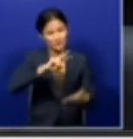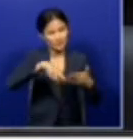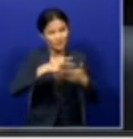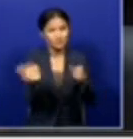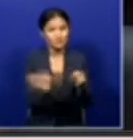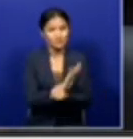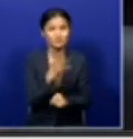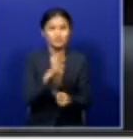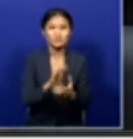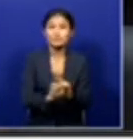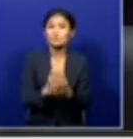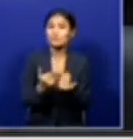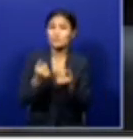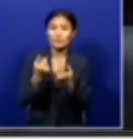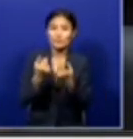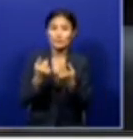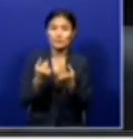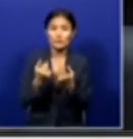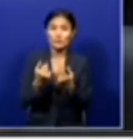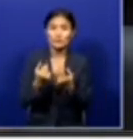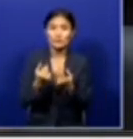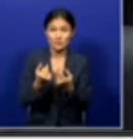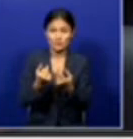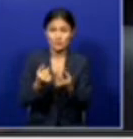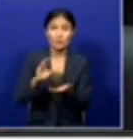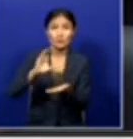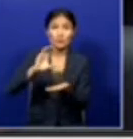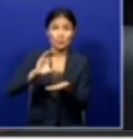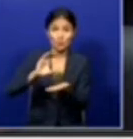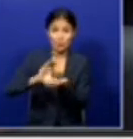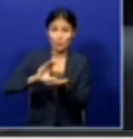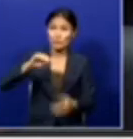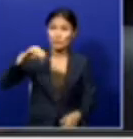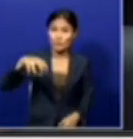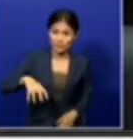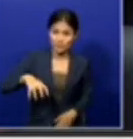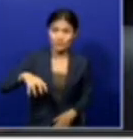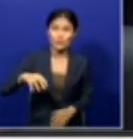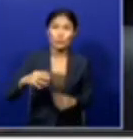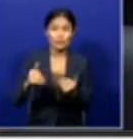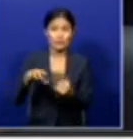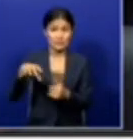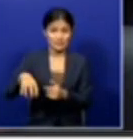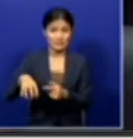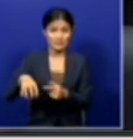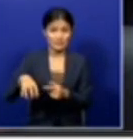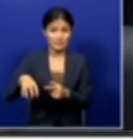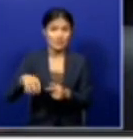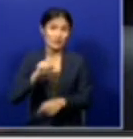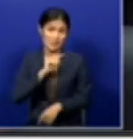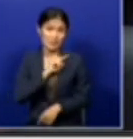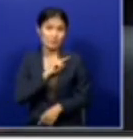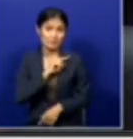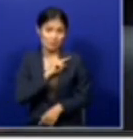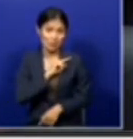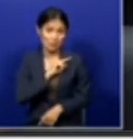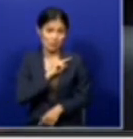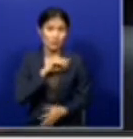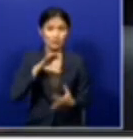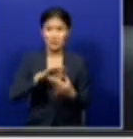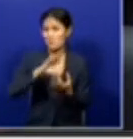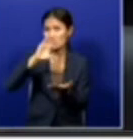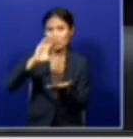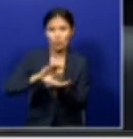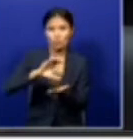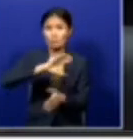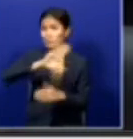สำนักงบประมาณนะครับเป็นส่วนราชการโดยตรงในการดูแลเรื่องงบประมาณทั้งหมด